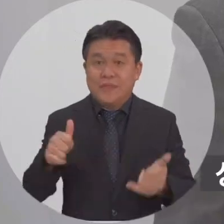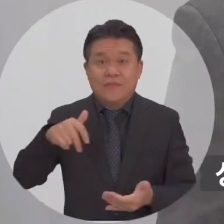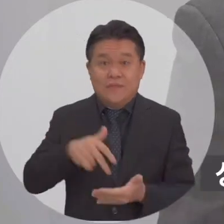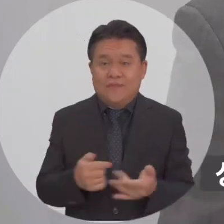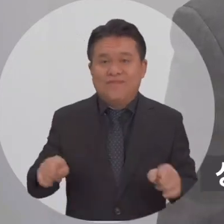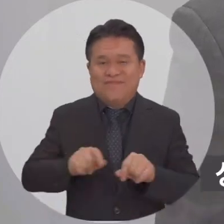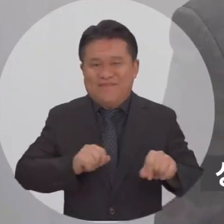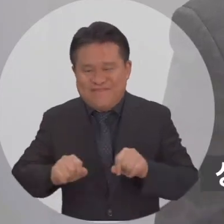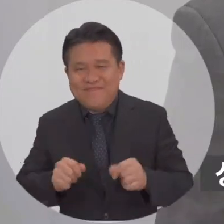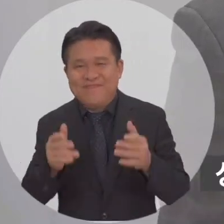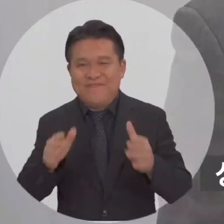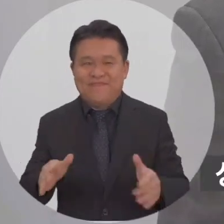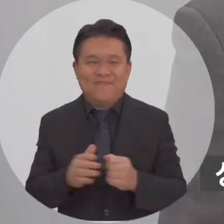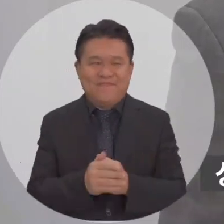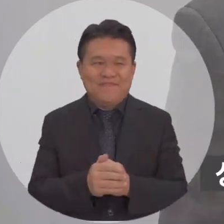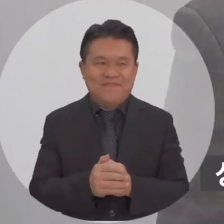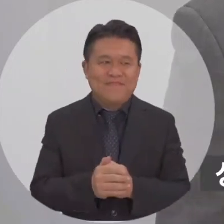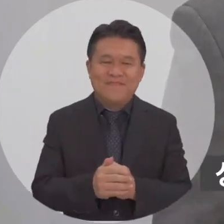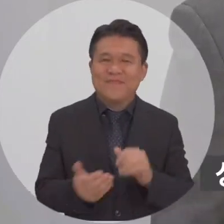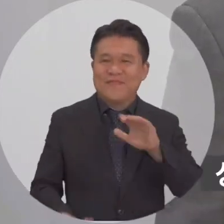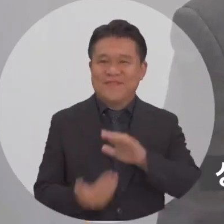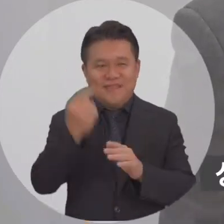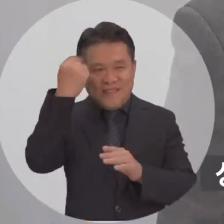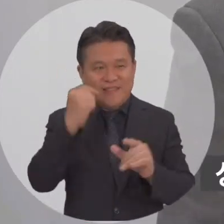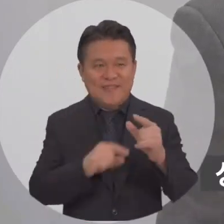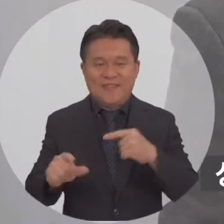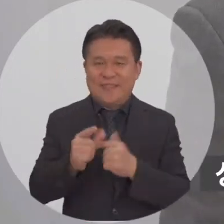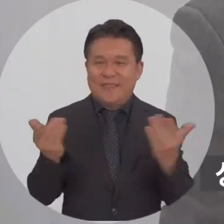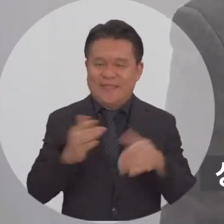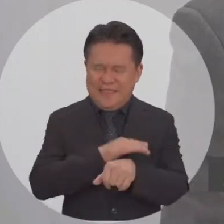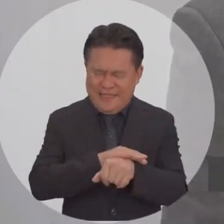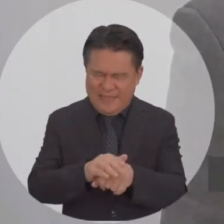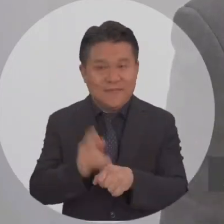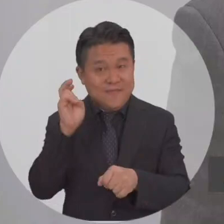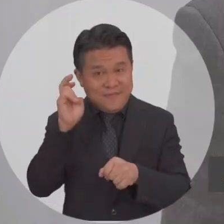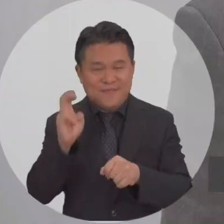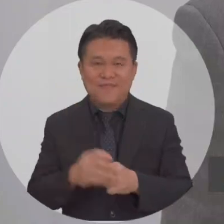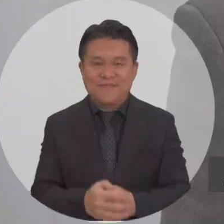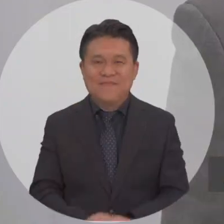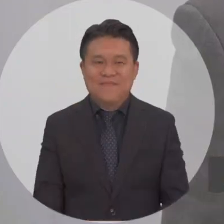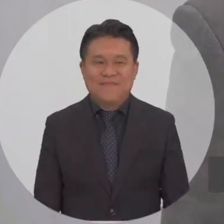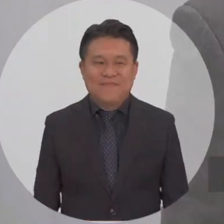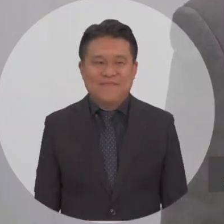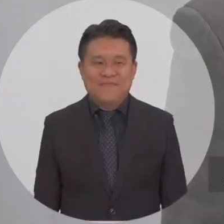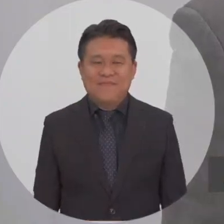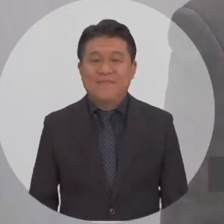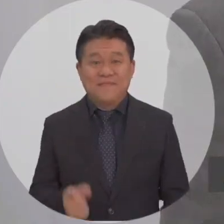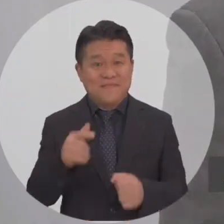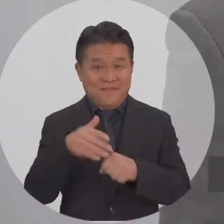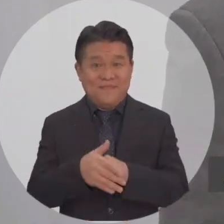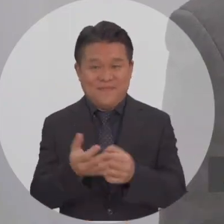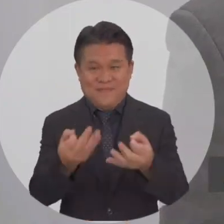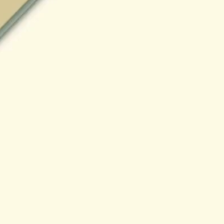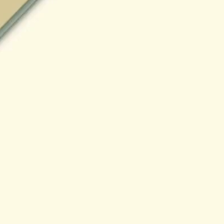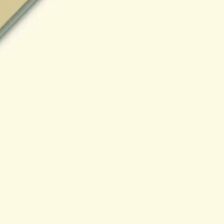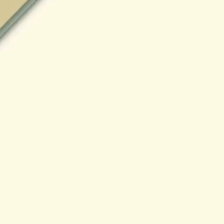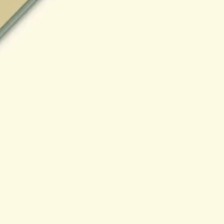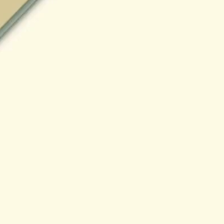일하면서 성취감을 스스로 느끼고 더욱더 일에 열중할 수 있는 모습이 있기 때문에 이렇게 봐주셨으면